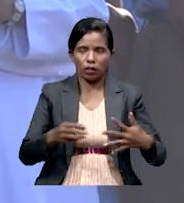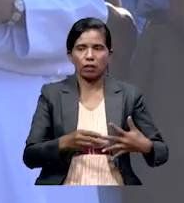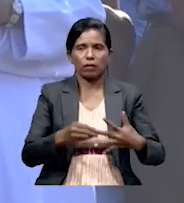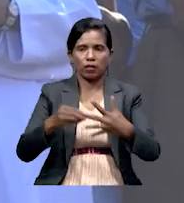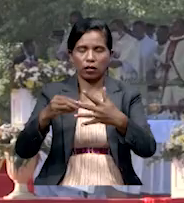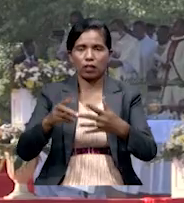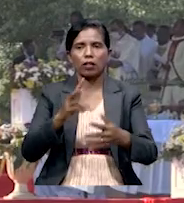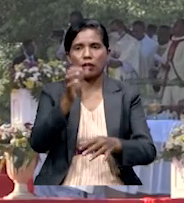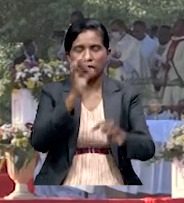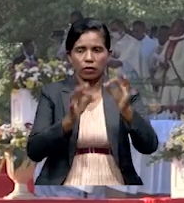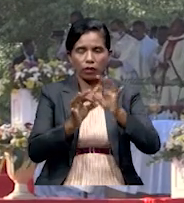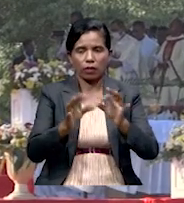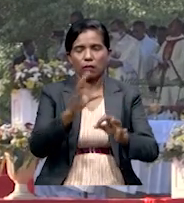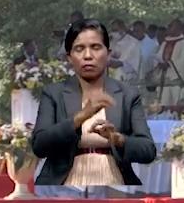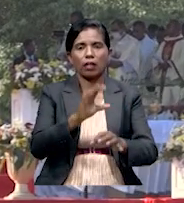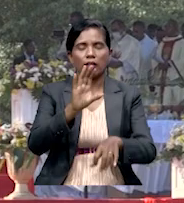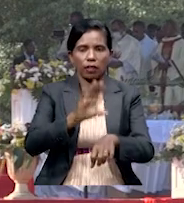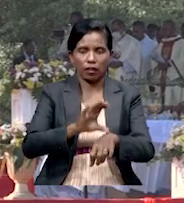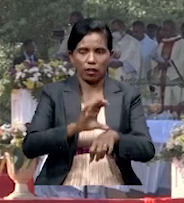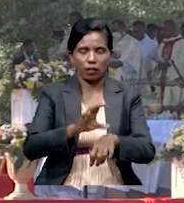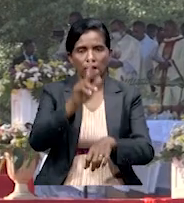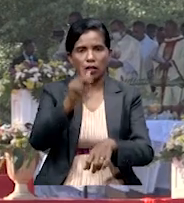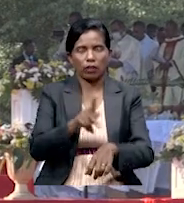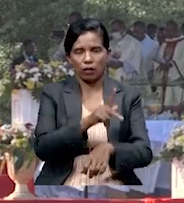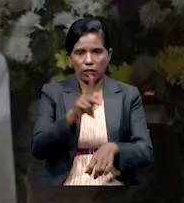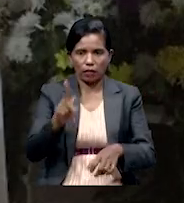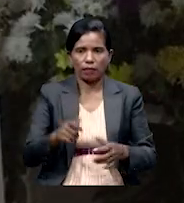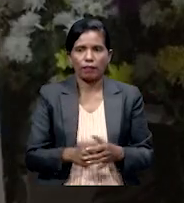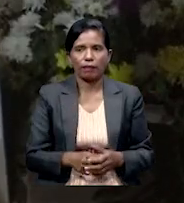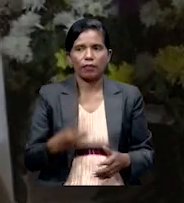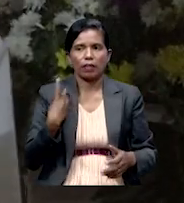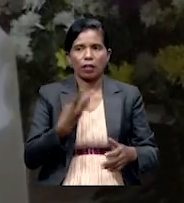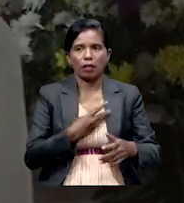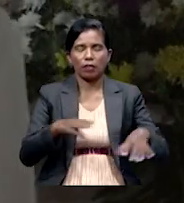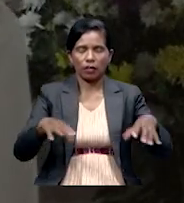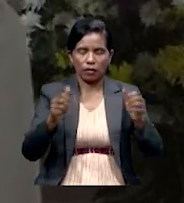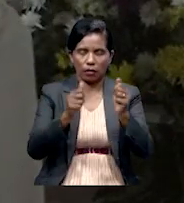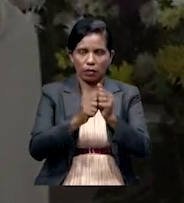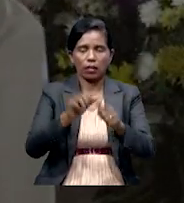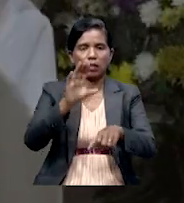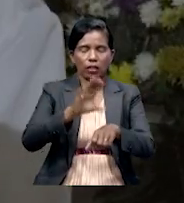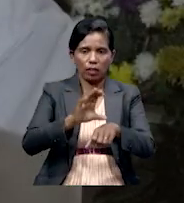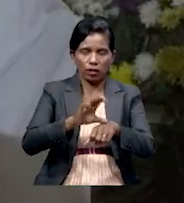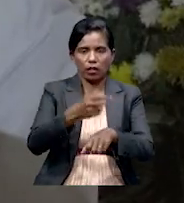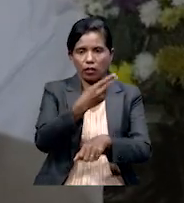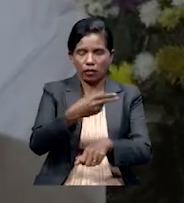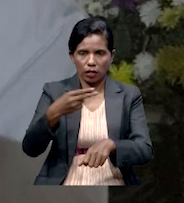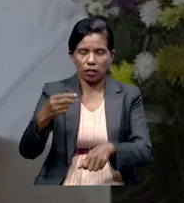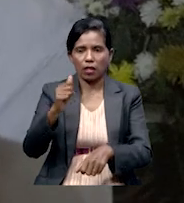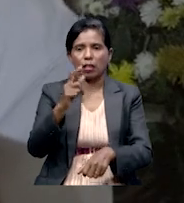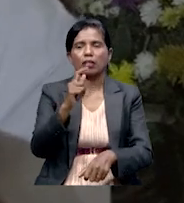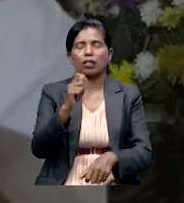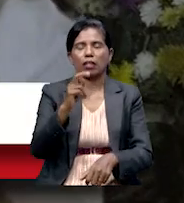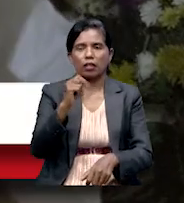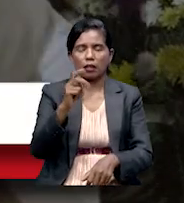fiersarani nian ba uma kreda katolika. Mapusuk Atambua bersama umat katolik Atambua yang banyak